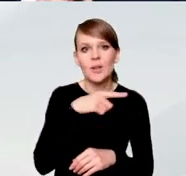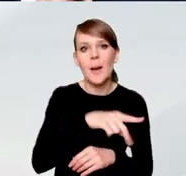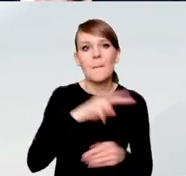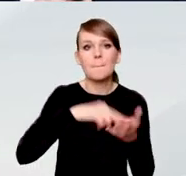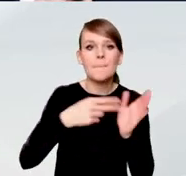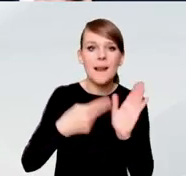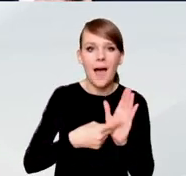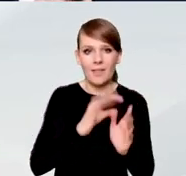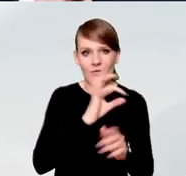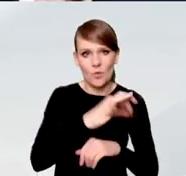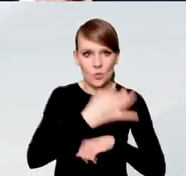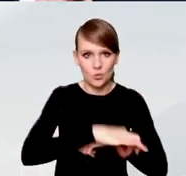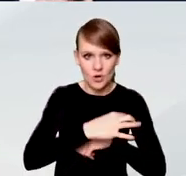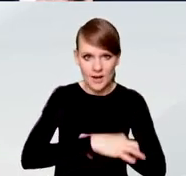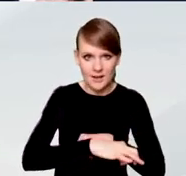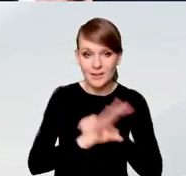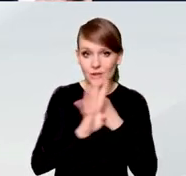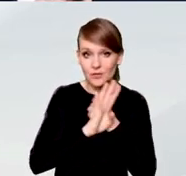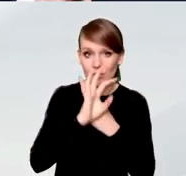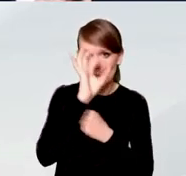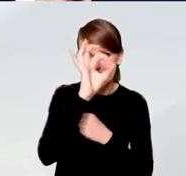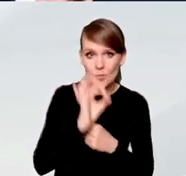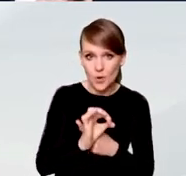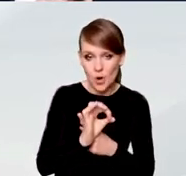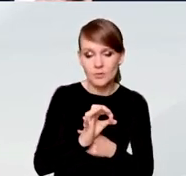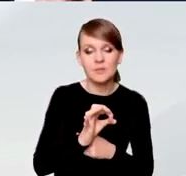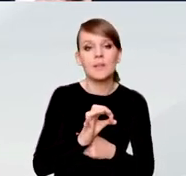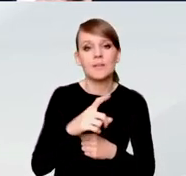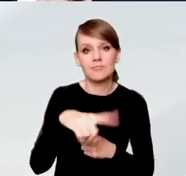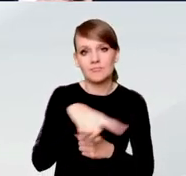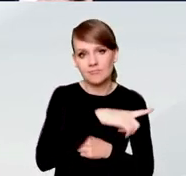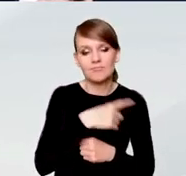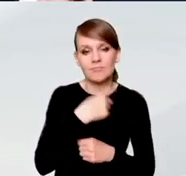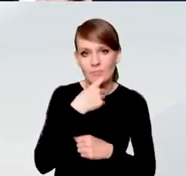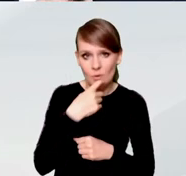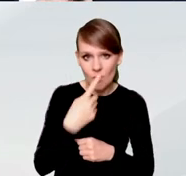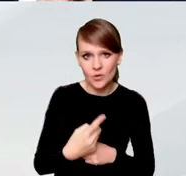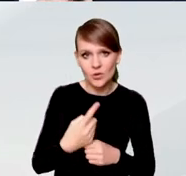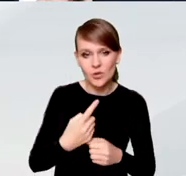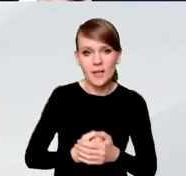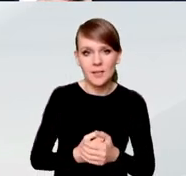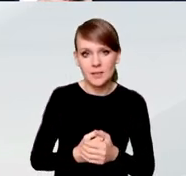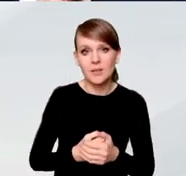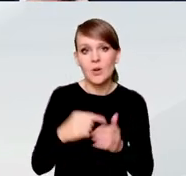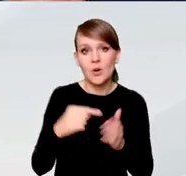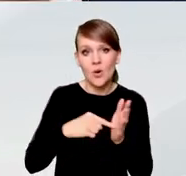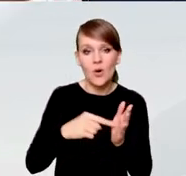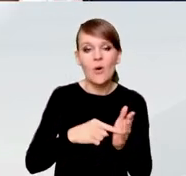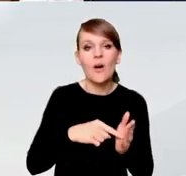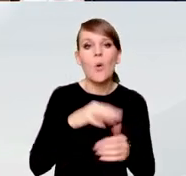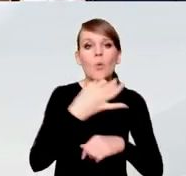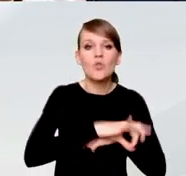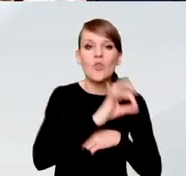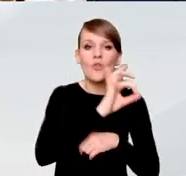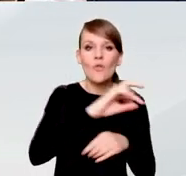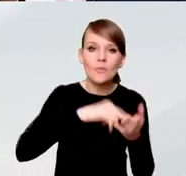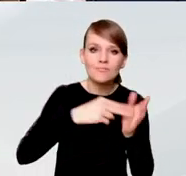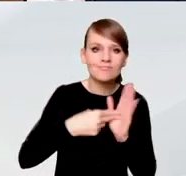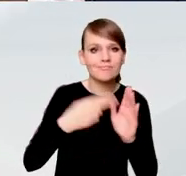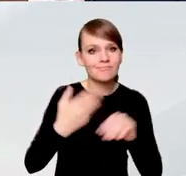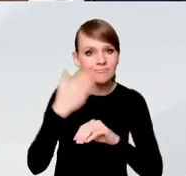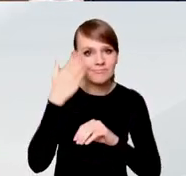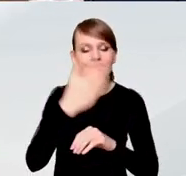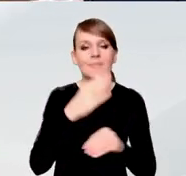uczelni. 90% respondentów wskazało, że właśnie w strategii uczelni jest odniesienie do koncepcji